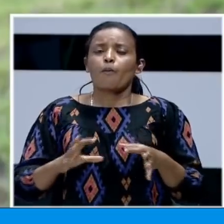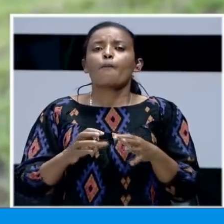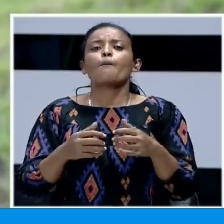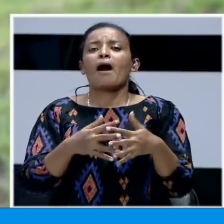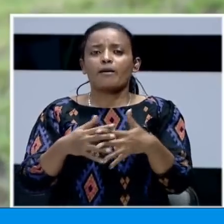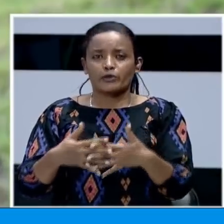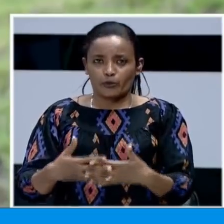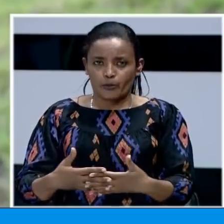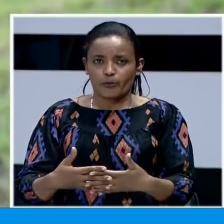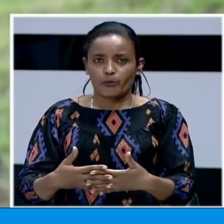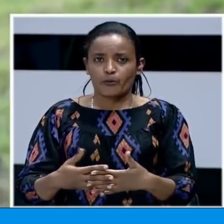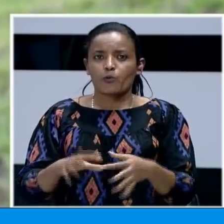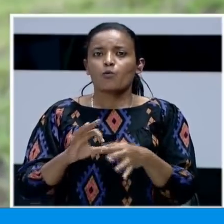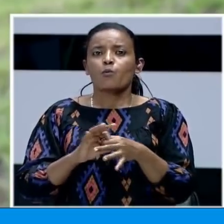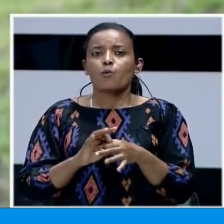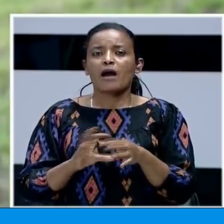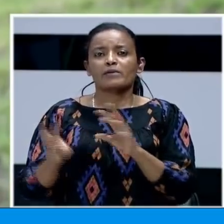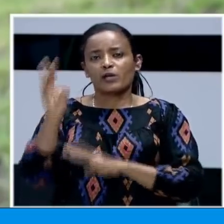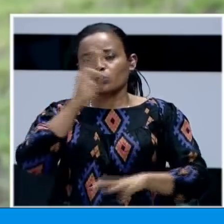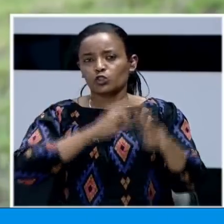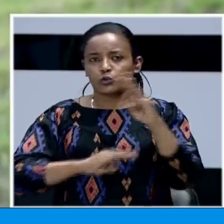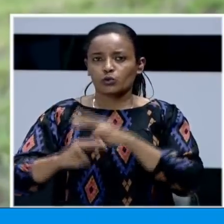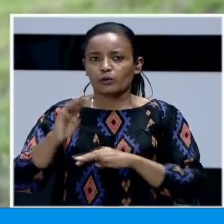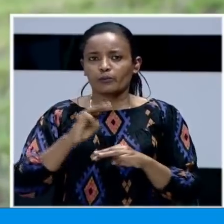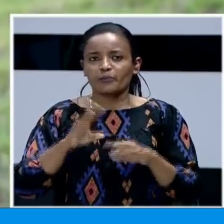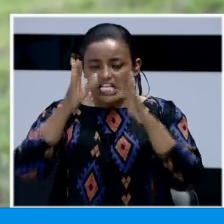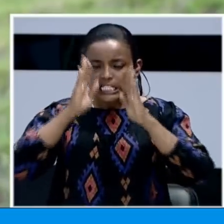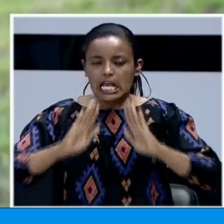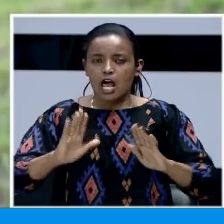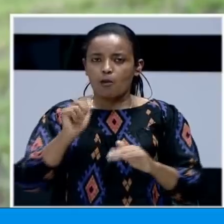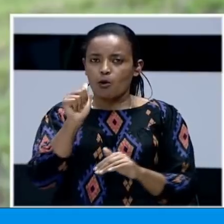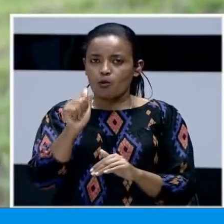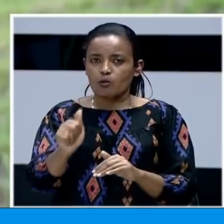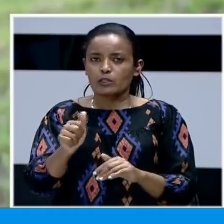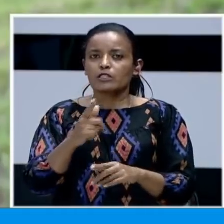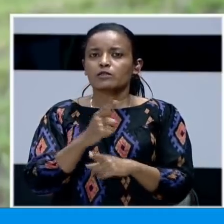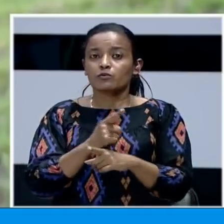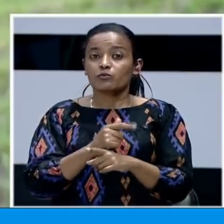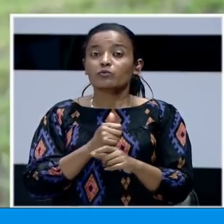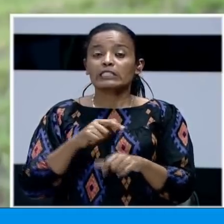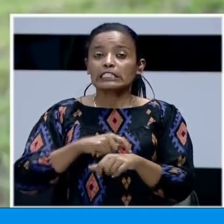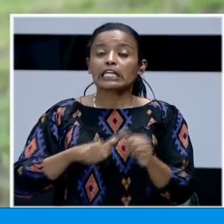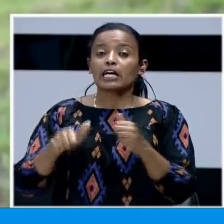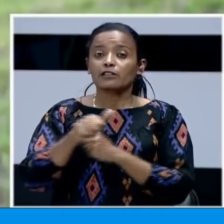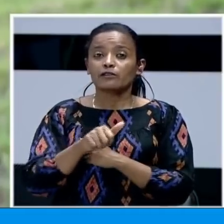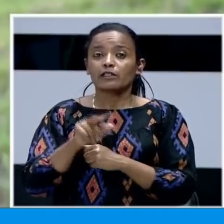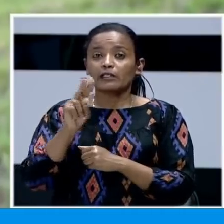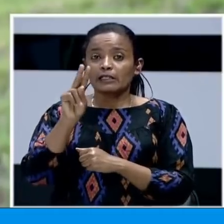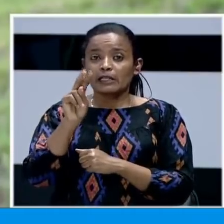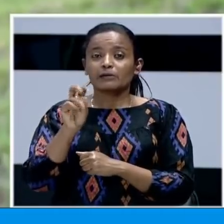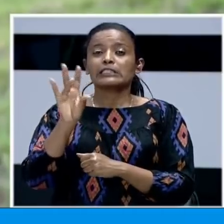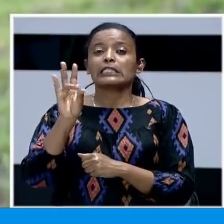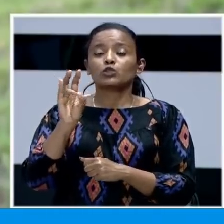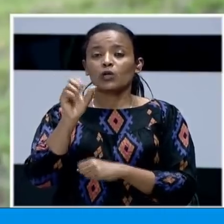كوينهم محافرة وشقرهم سلامهم زرقة قصر لقزي حليفي مالاتي أبزي عسرا شوعاتي